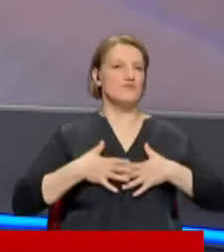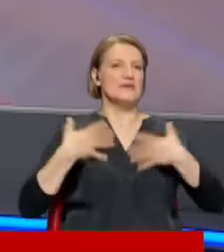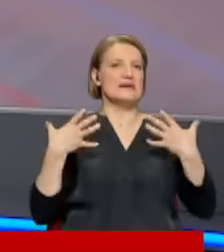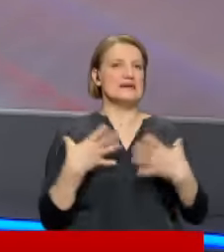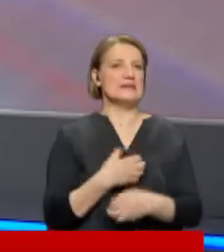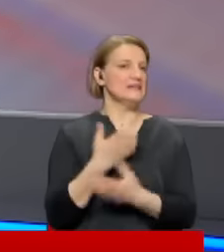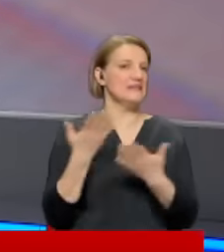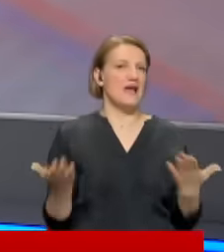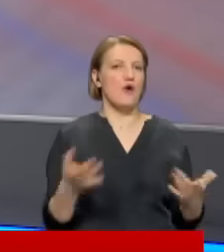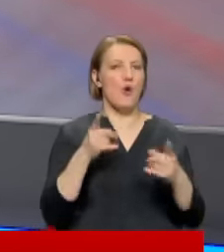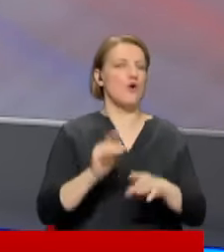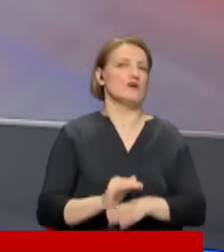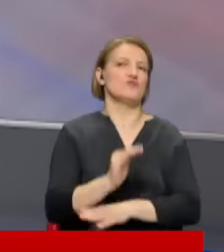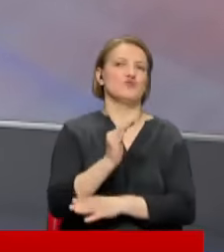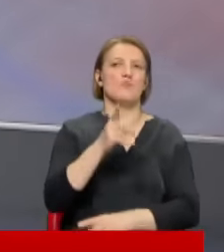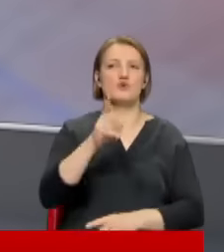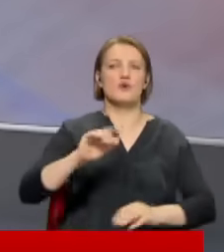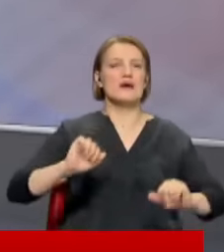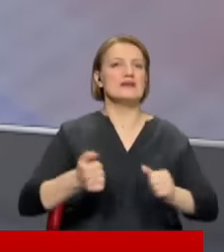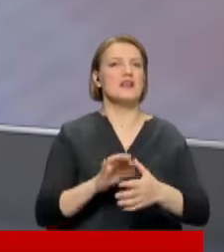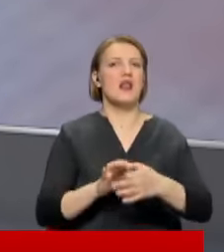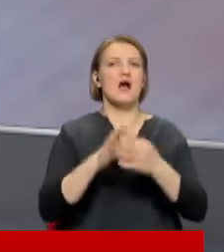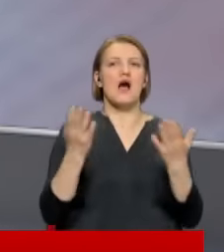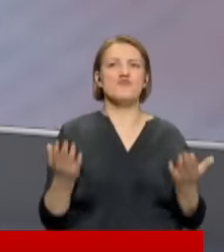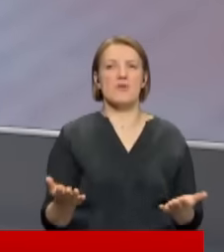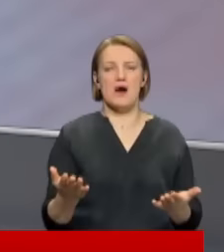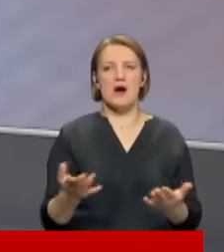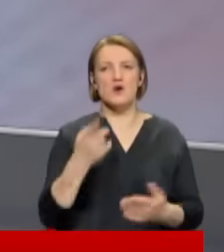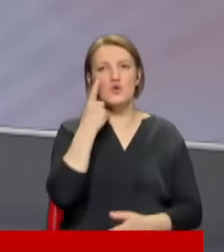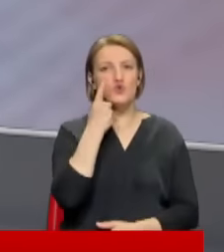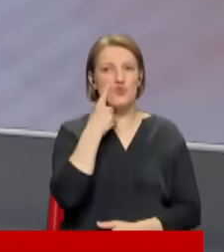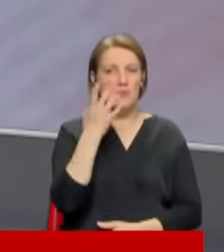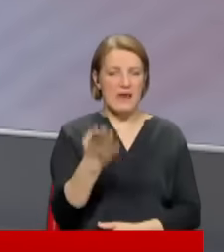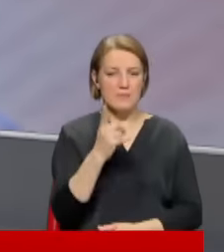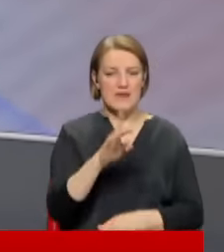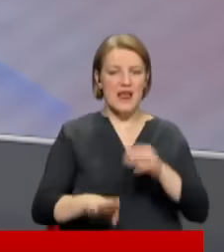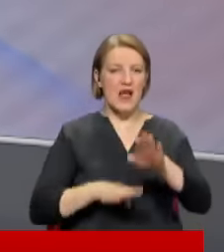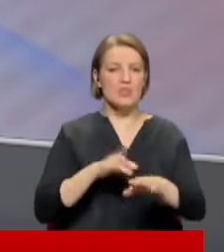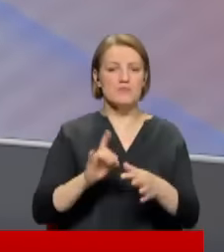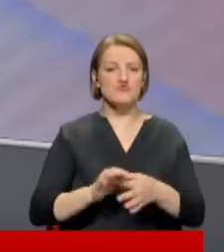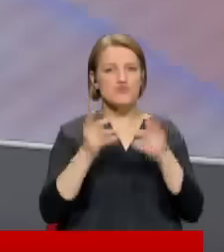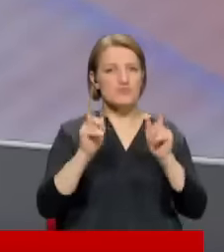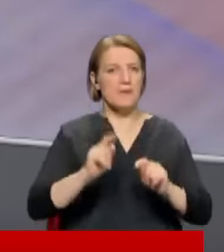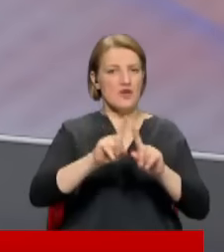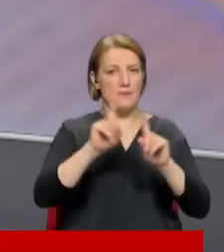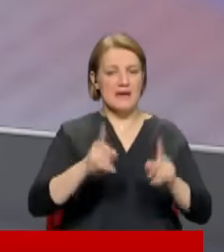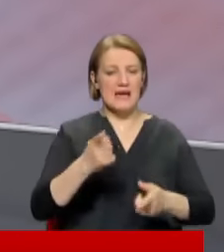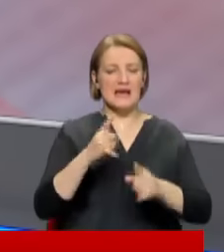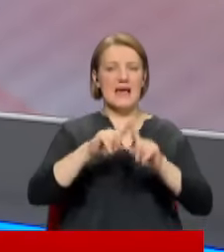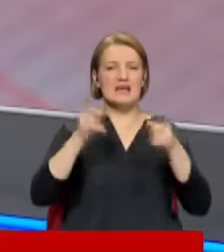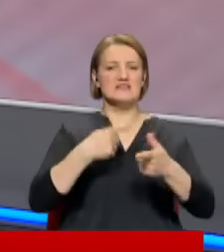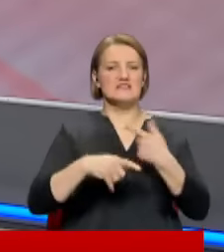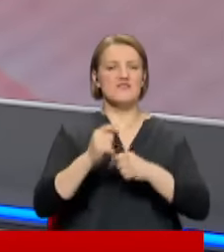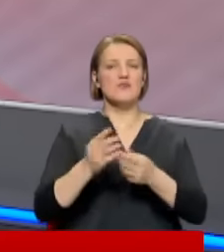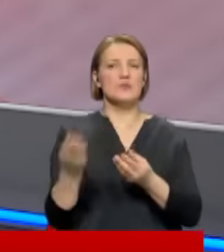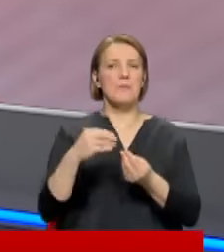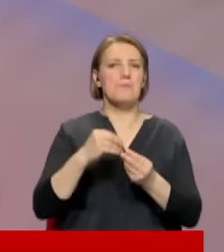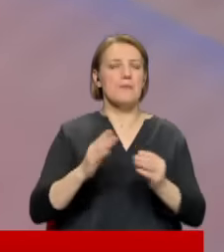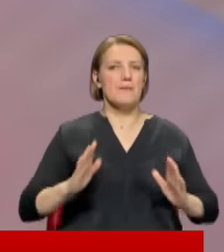kriz, o yaşanıyor. Ve bu krizle ilgili acaba hükümet bir adım atacak mı? Esnaf faiz zamlara